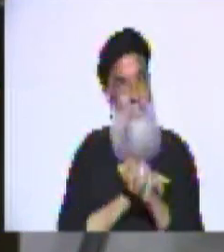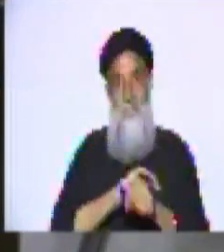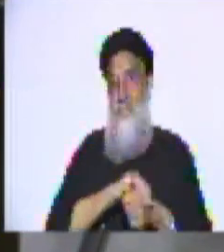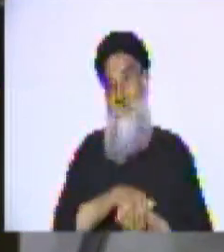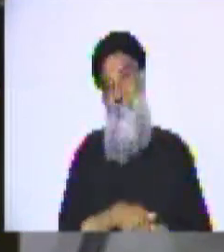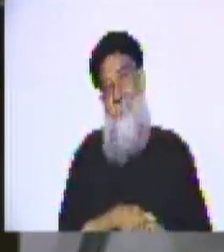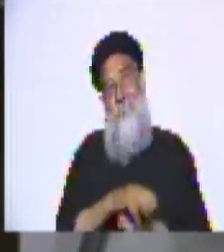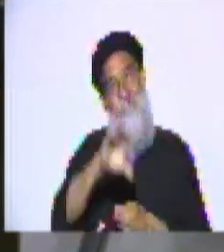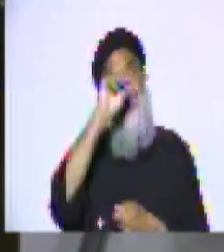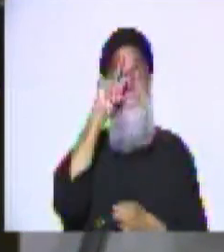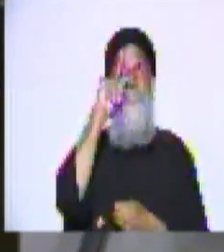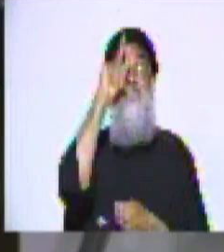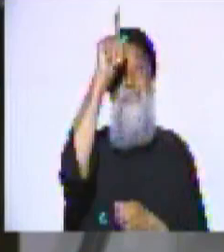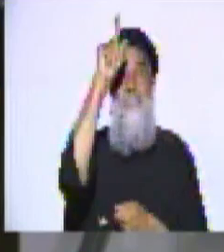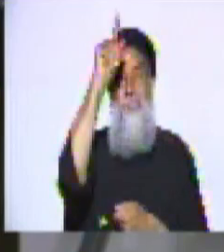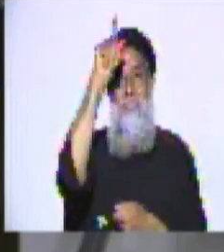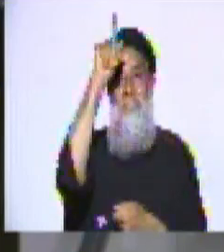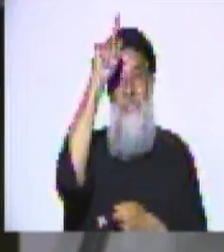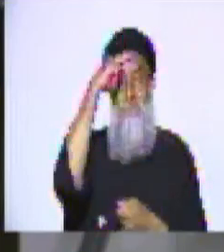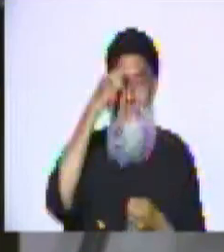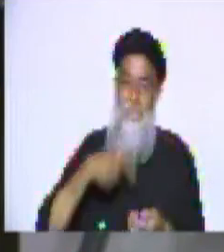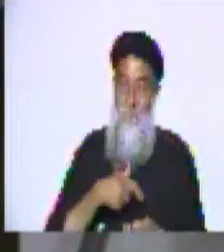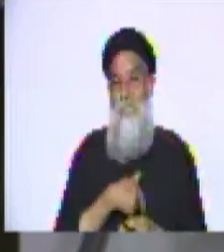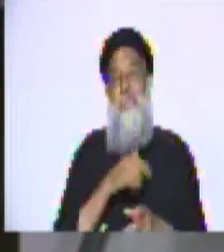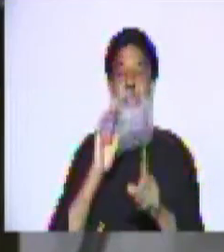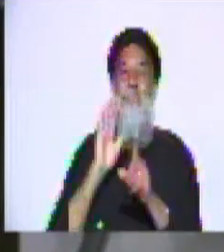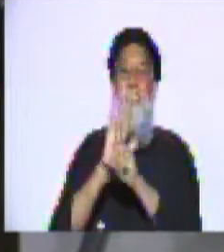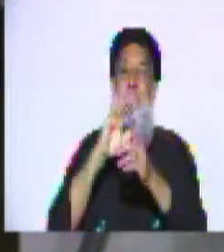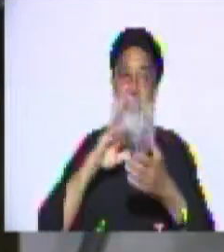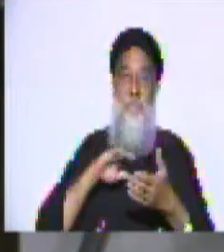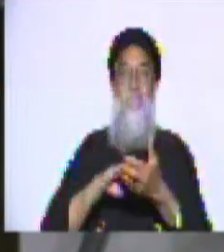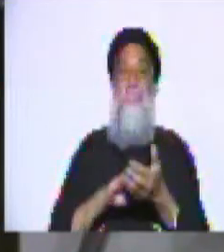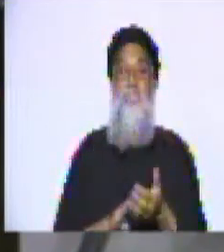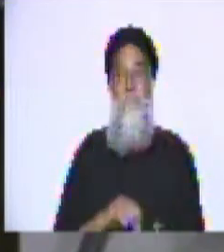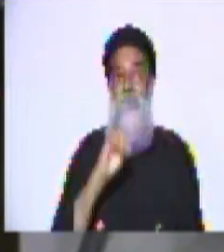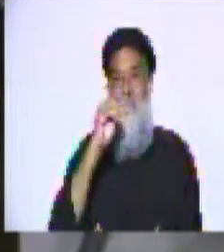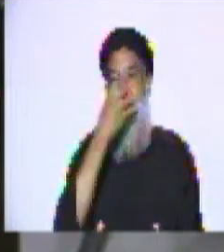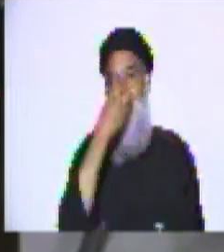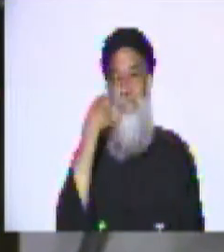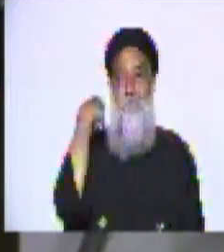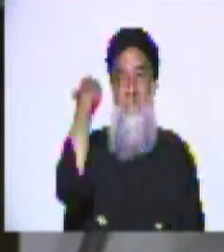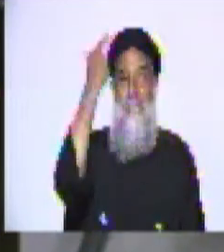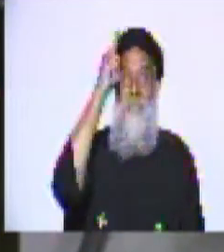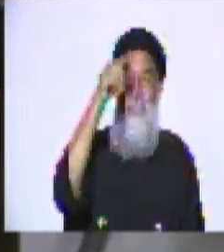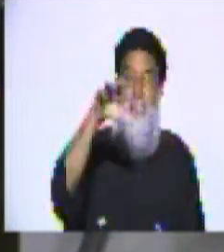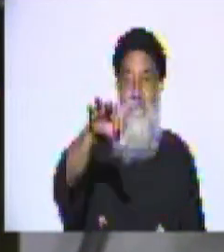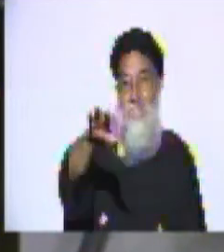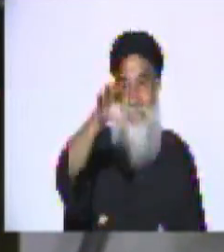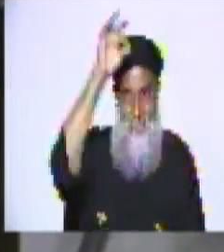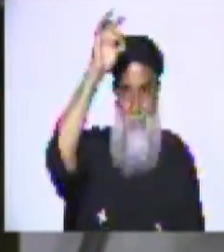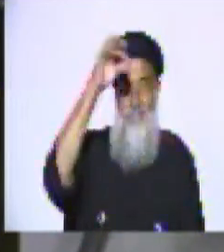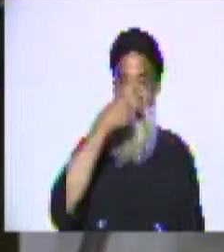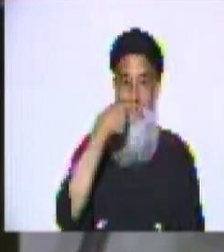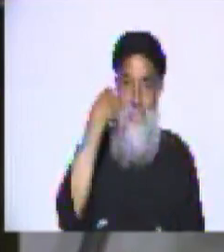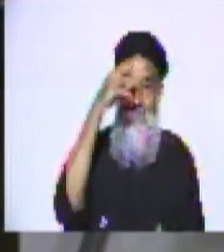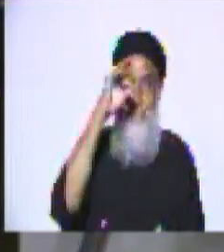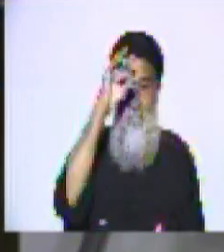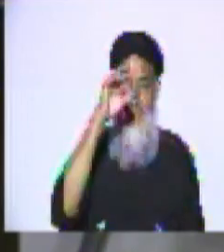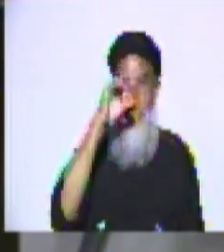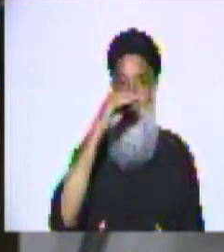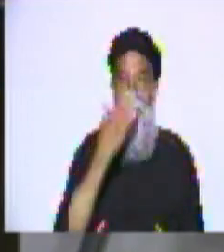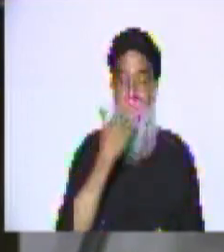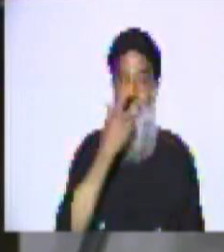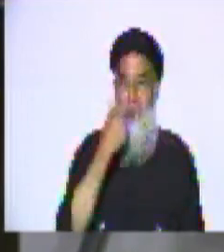اللي بيختار من خلال الكنيسة. قال الروح القدس: افرزوا لي برنابا